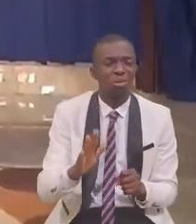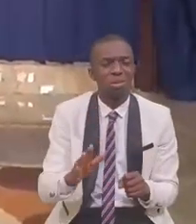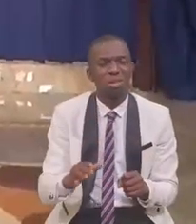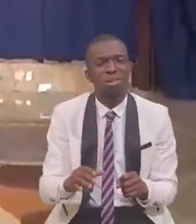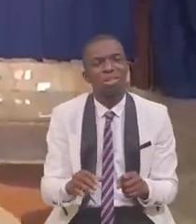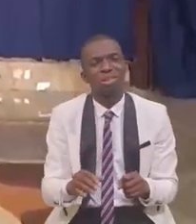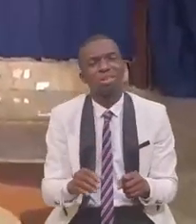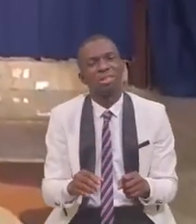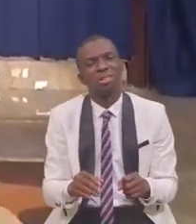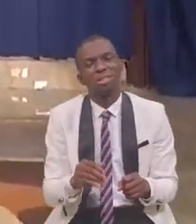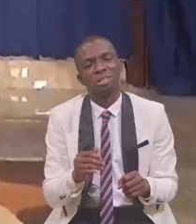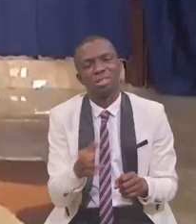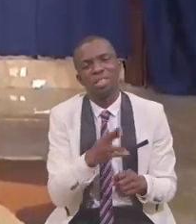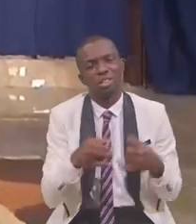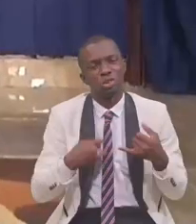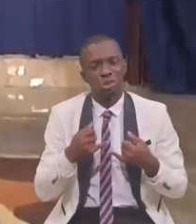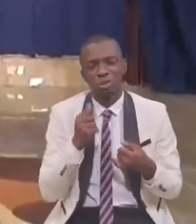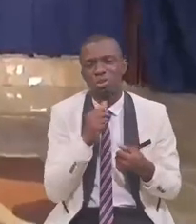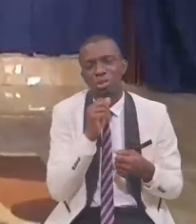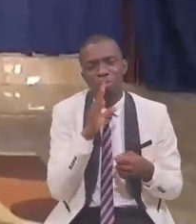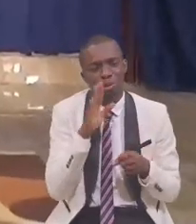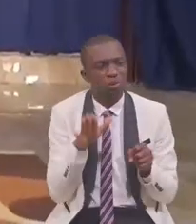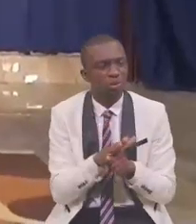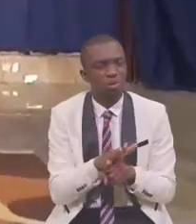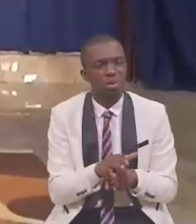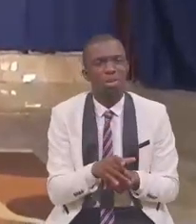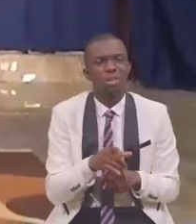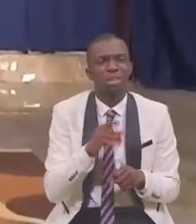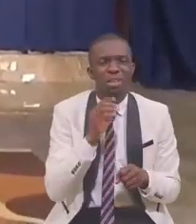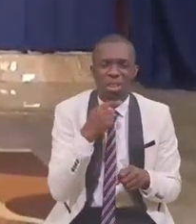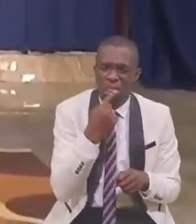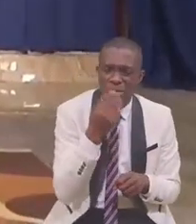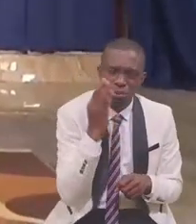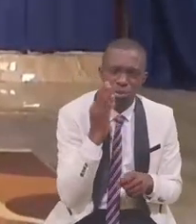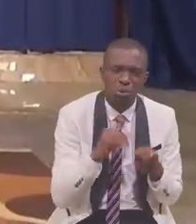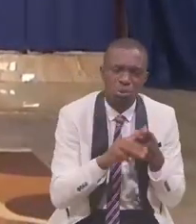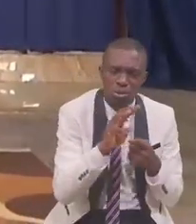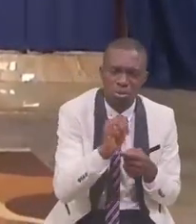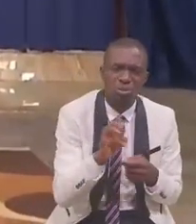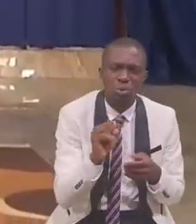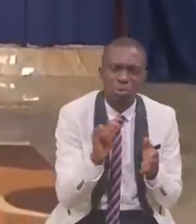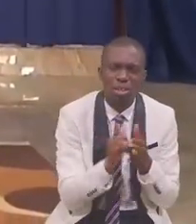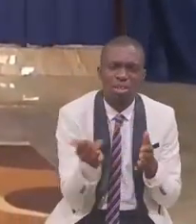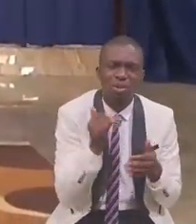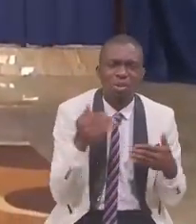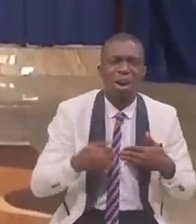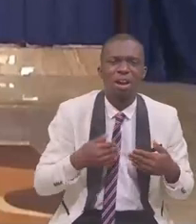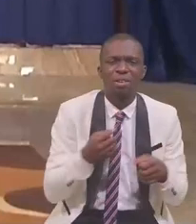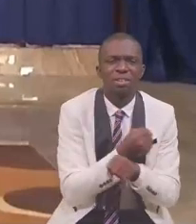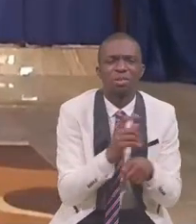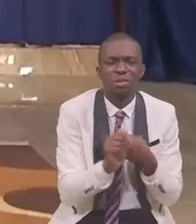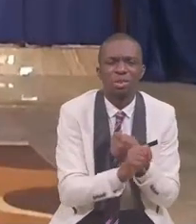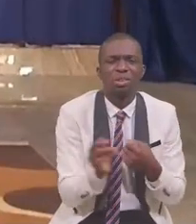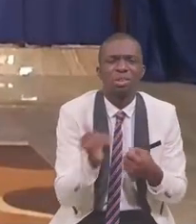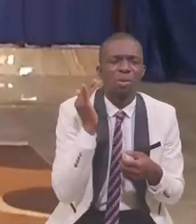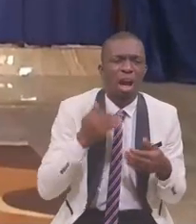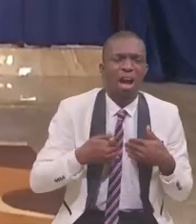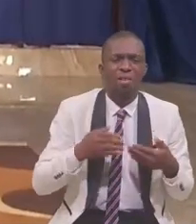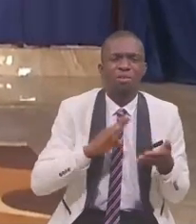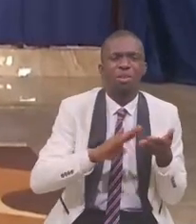rédemption, le pardon. Parle-leur afin que leur joie soit pleine. Que toi-même, que tu aies ta joie